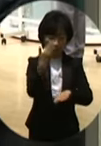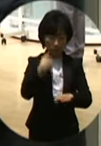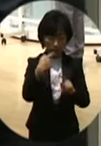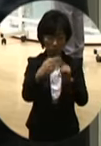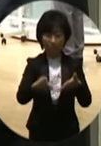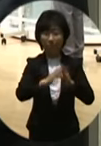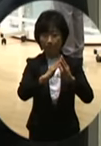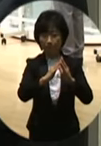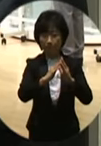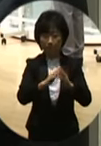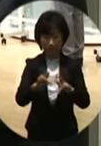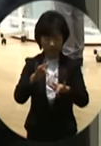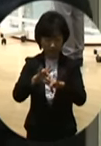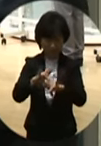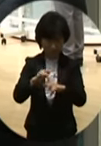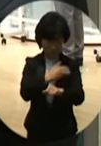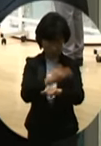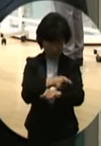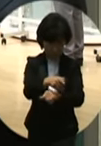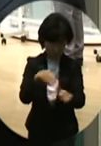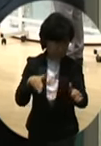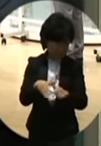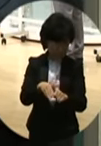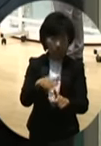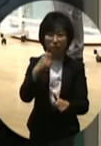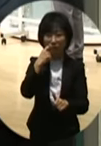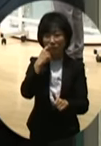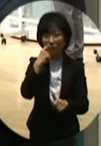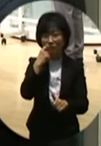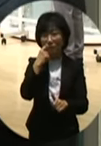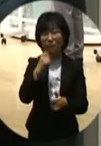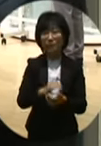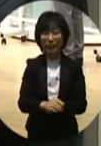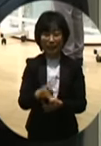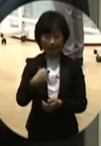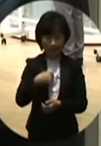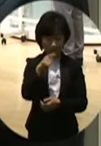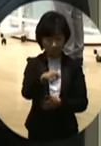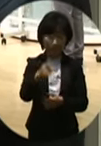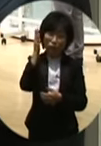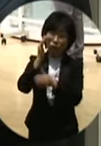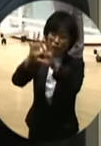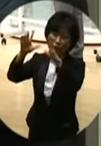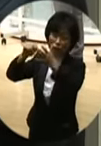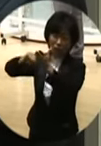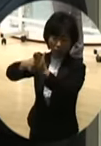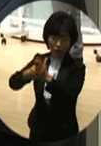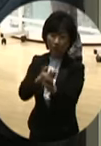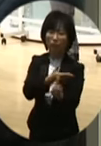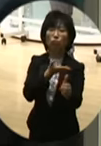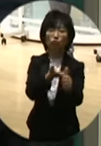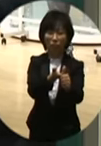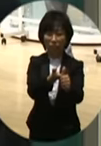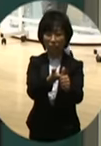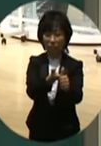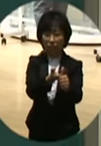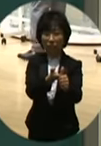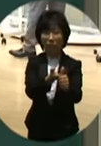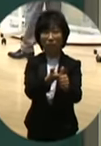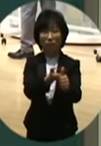build my church. 음부의 권세가 너를 이기지 못할 것이라. And the gates of Hades will not overcome. 내가 네게 천국 열쇠를 주노라. I will give you the keys to the kingdom of